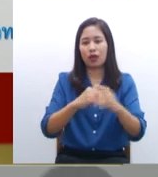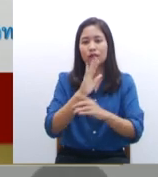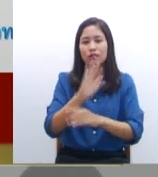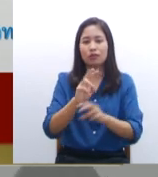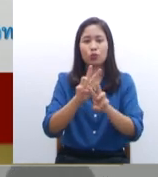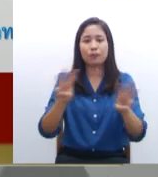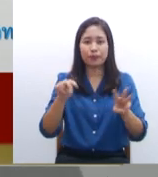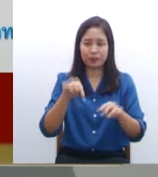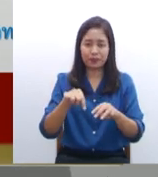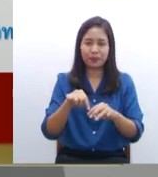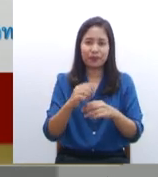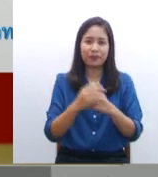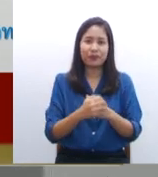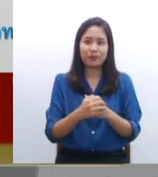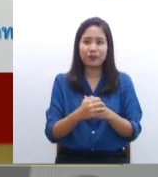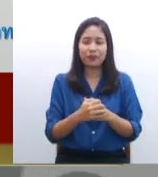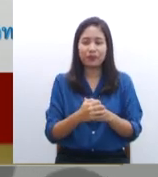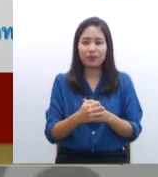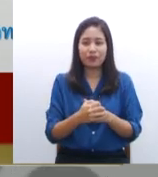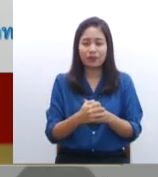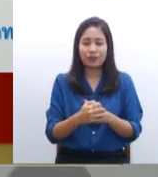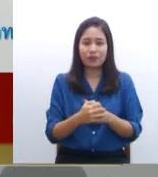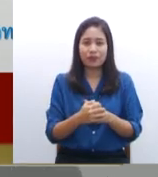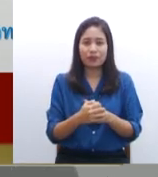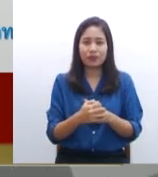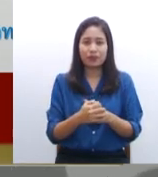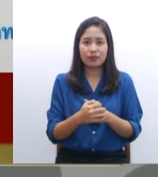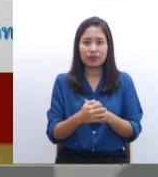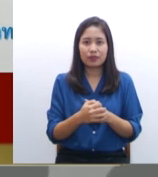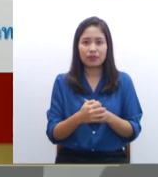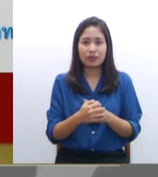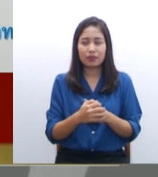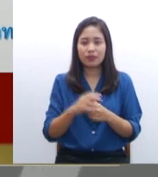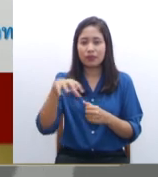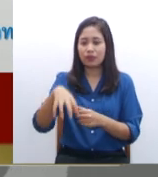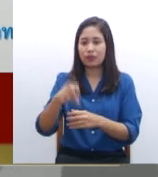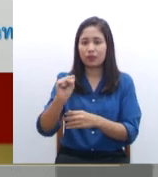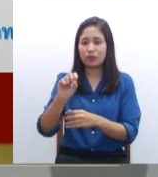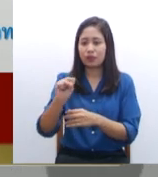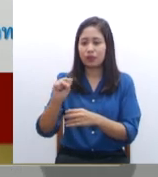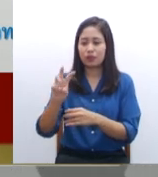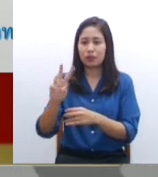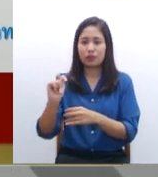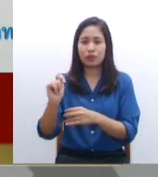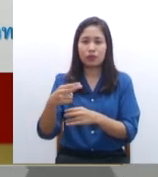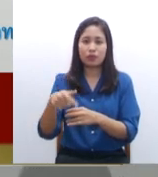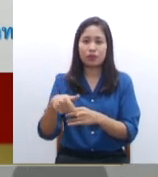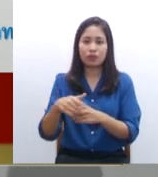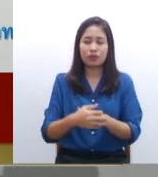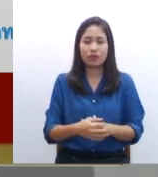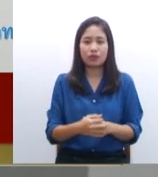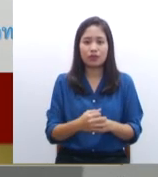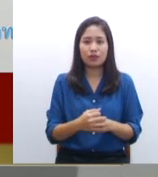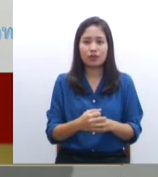ทยาศาสตร์ประจำปีการศึกษา2562ของสถาบันส่งเสริมการสอนวิทยาศาสตร์และเทคโนโ